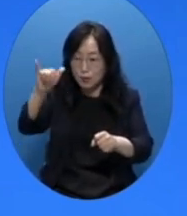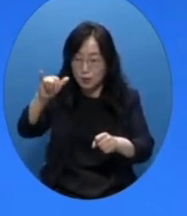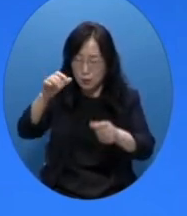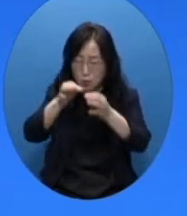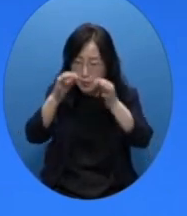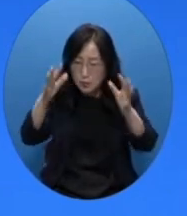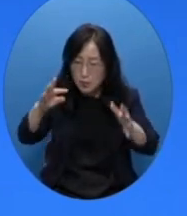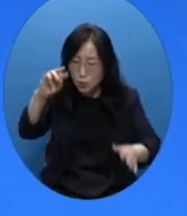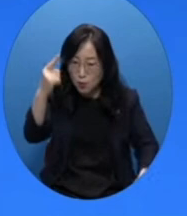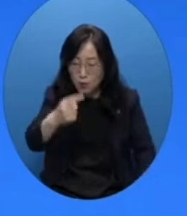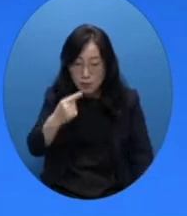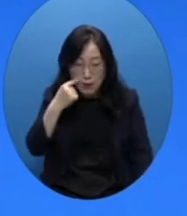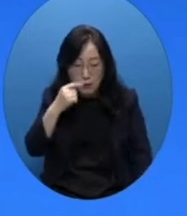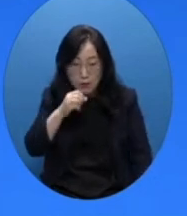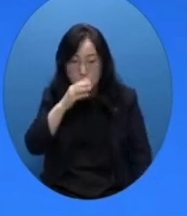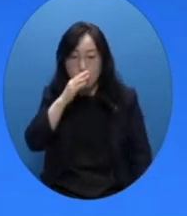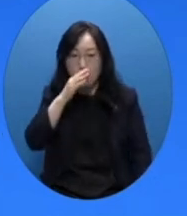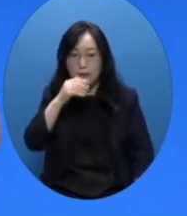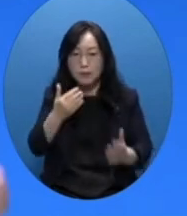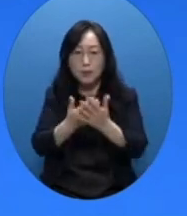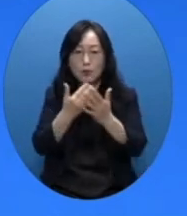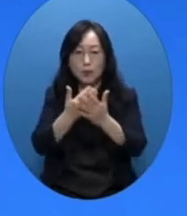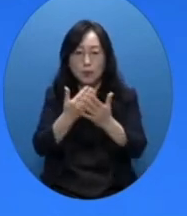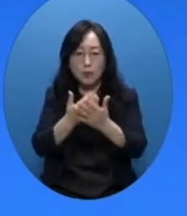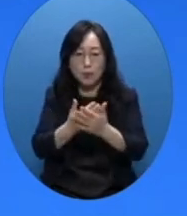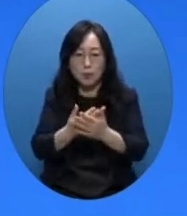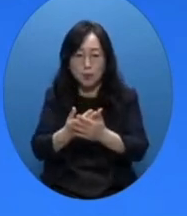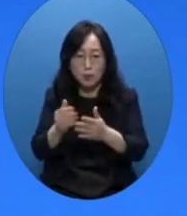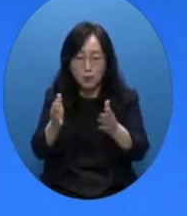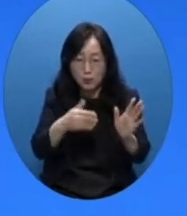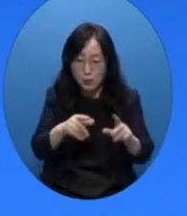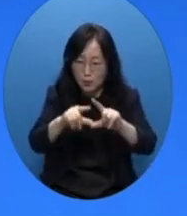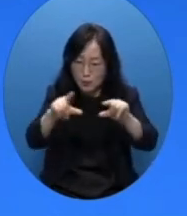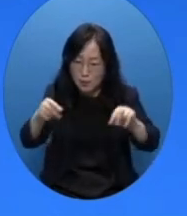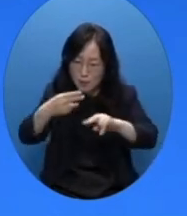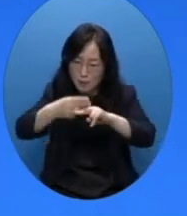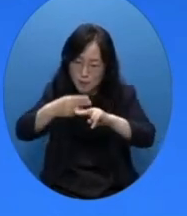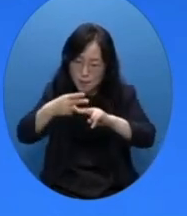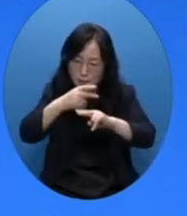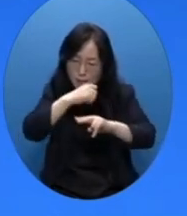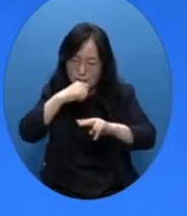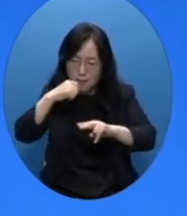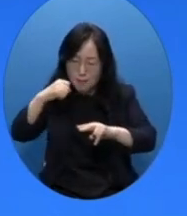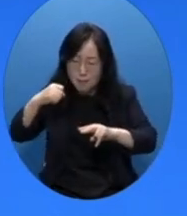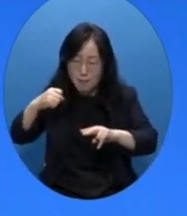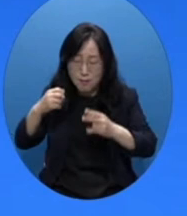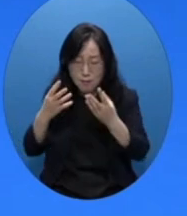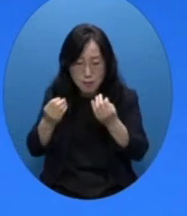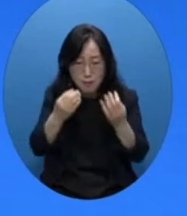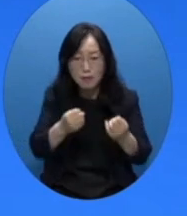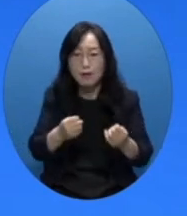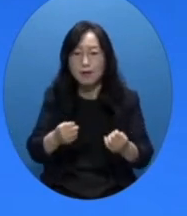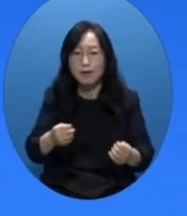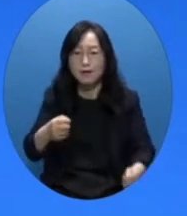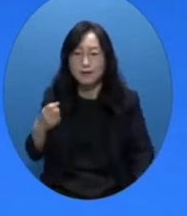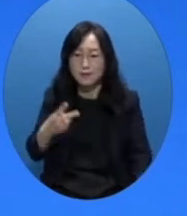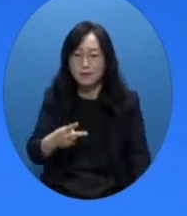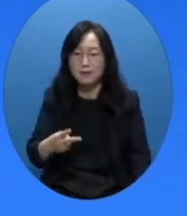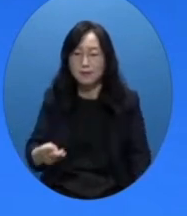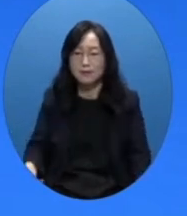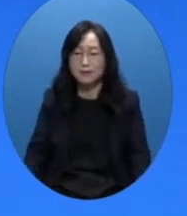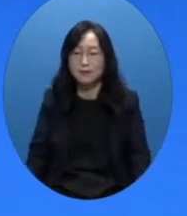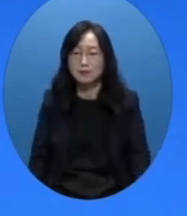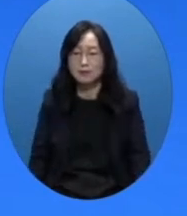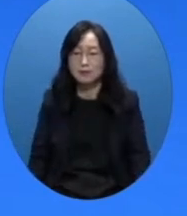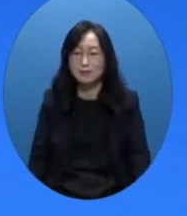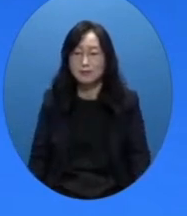바뀌었습니다. 음식은 뭐 얼마나 좋고 맛있는 음식이 많은지, 또